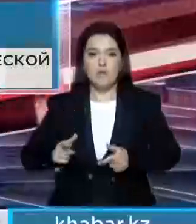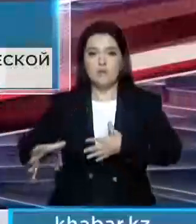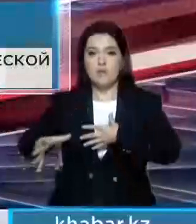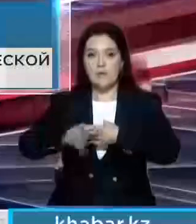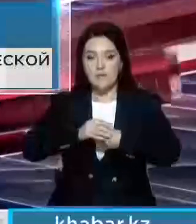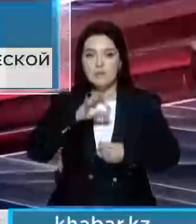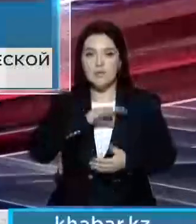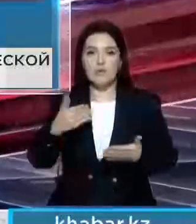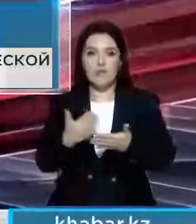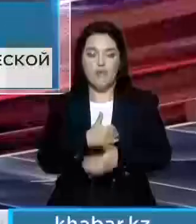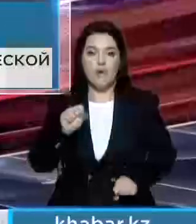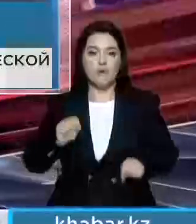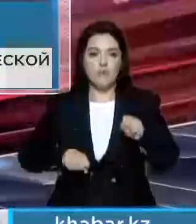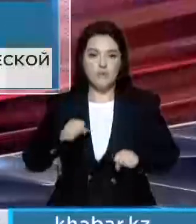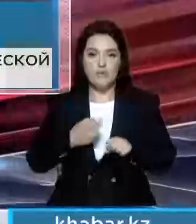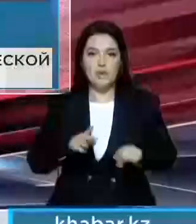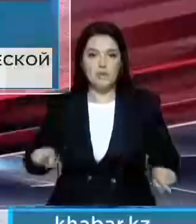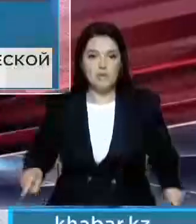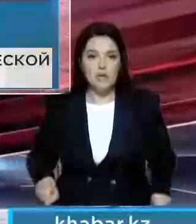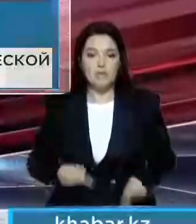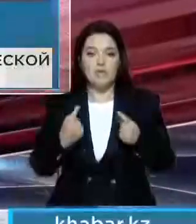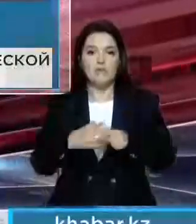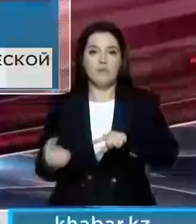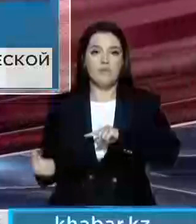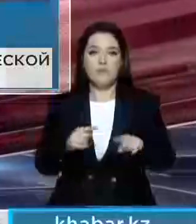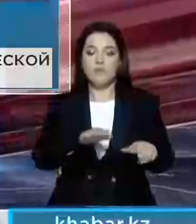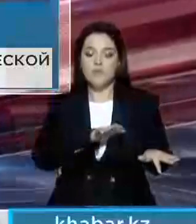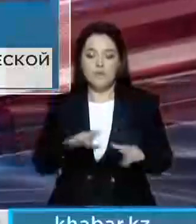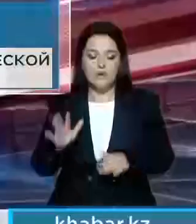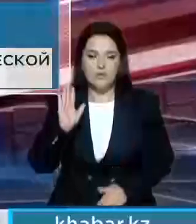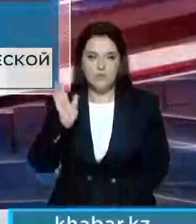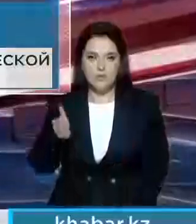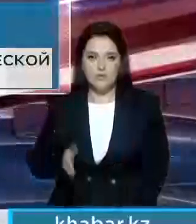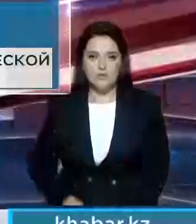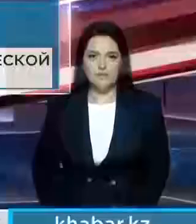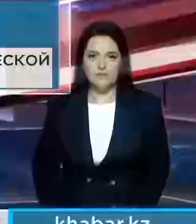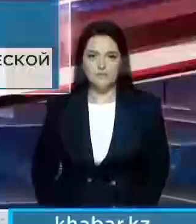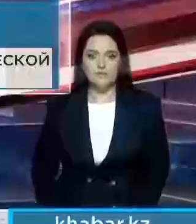готов совместно использовать новые возможности во имя развития многогранного взаимодействия.